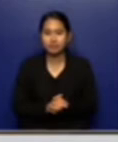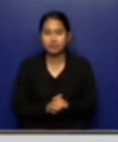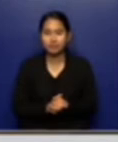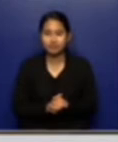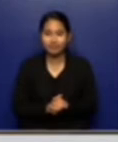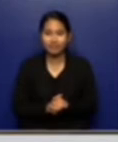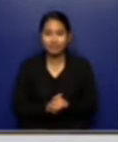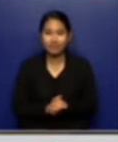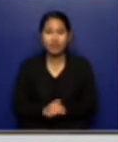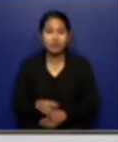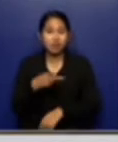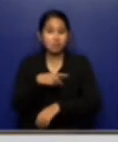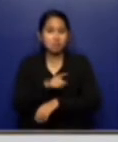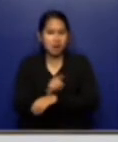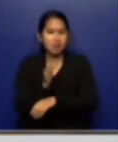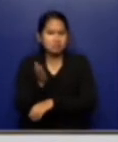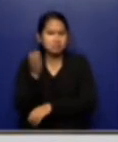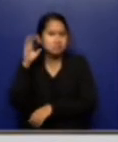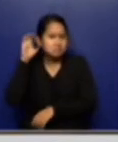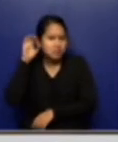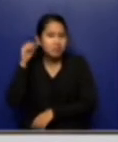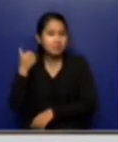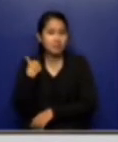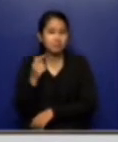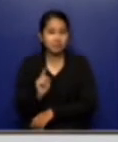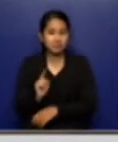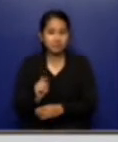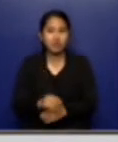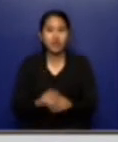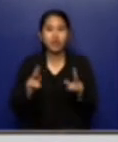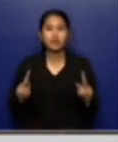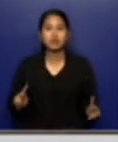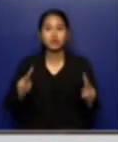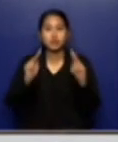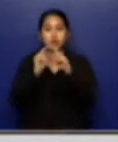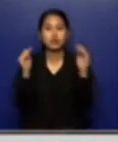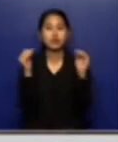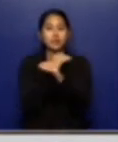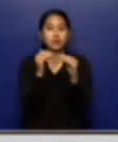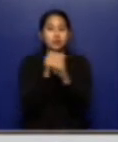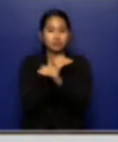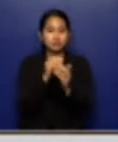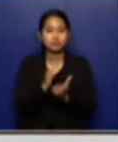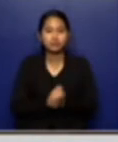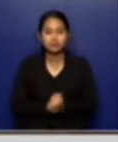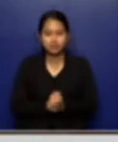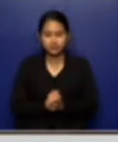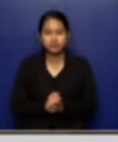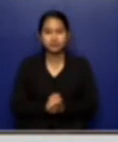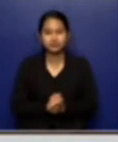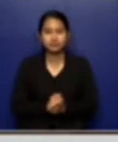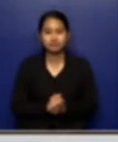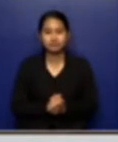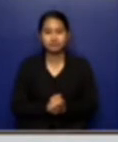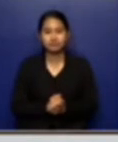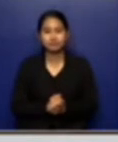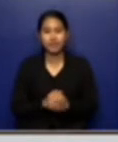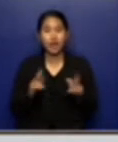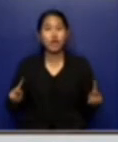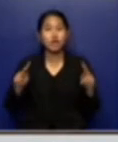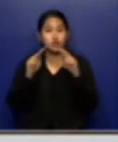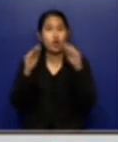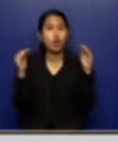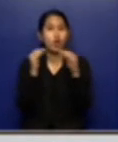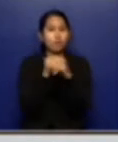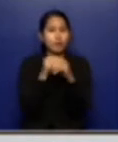ท่านประธานเชื่อไหมครับว่ากระทรวงคมนาคมนะครับมีการ